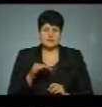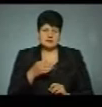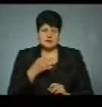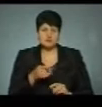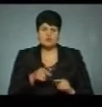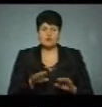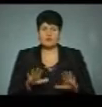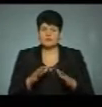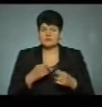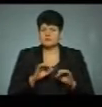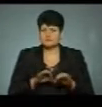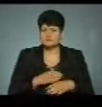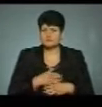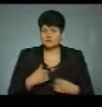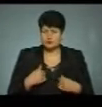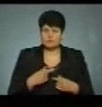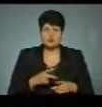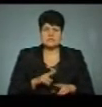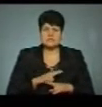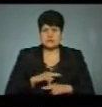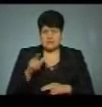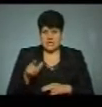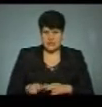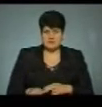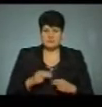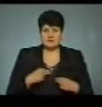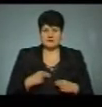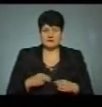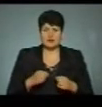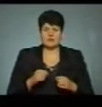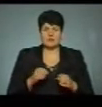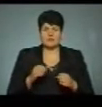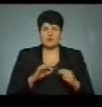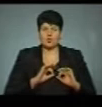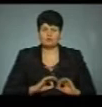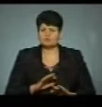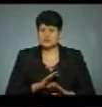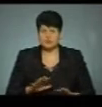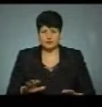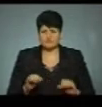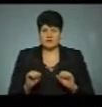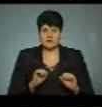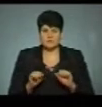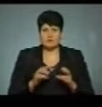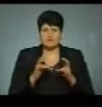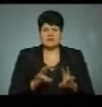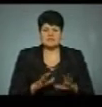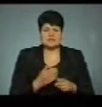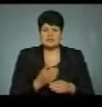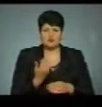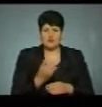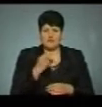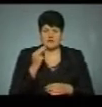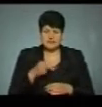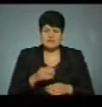цього випадку вони не коментують, оскільки загиблий працівник прокуратури не був за кермом та аварія трапилася не з його вини. За словами